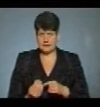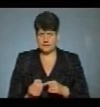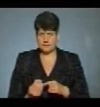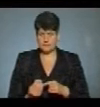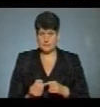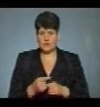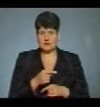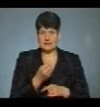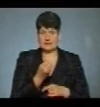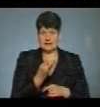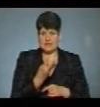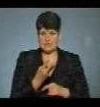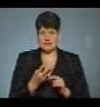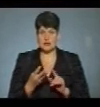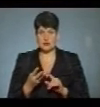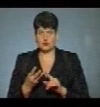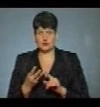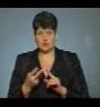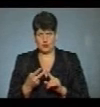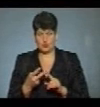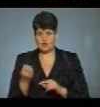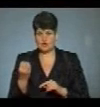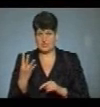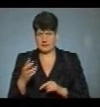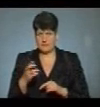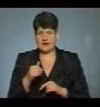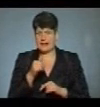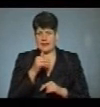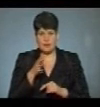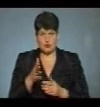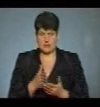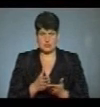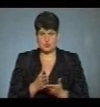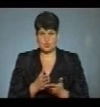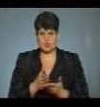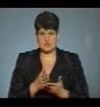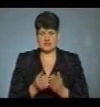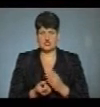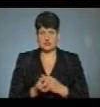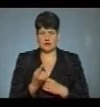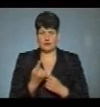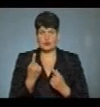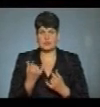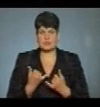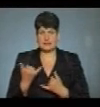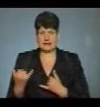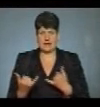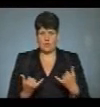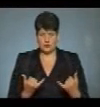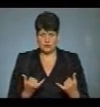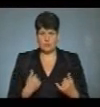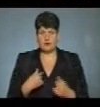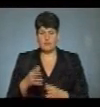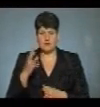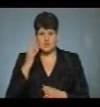один 13-го, другий 14-го, тобто вони не могли послужити джерелом один для одного, ми рахуємо,